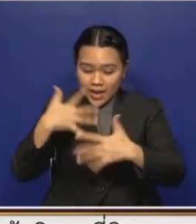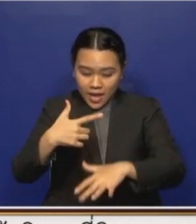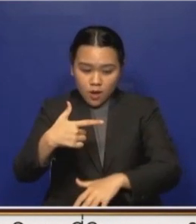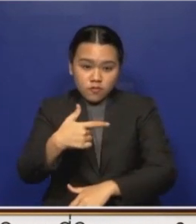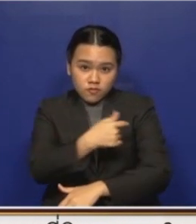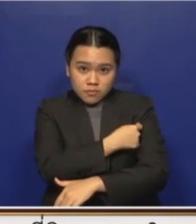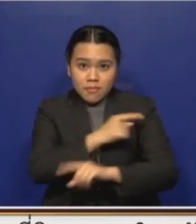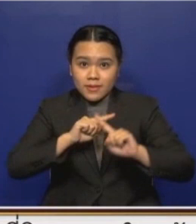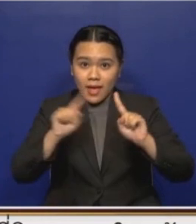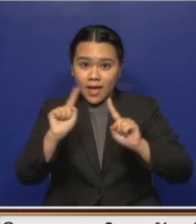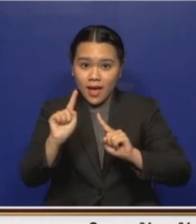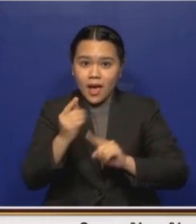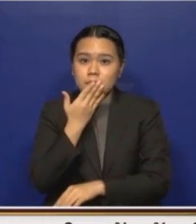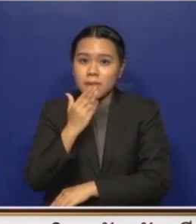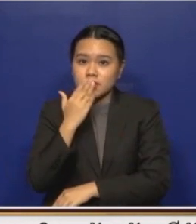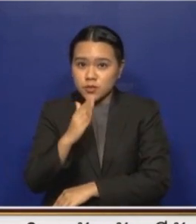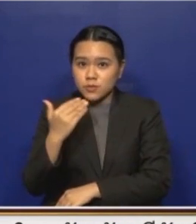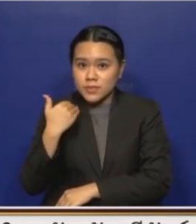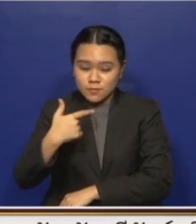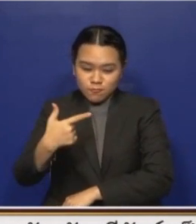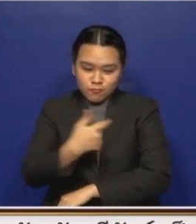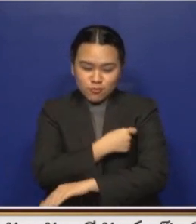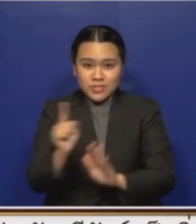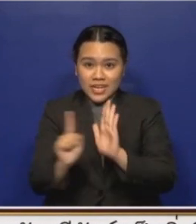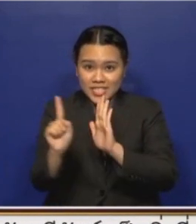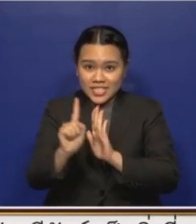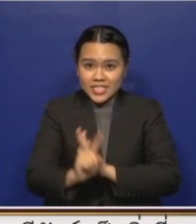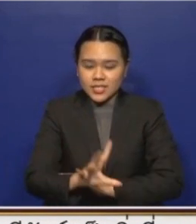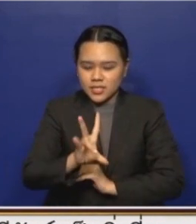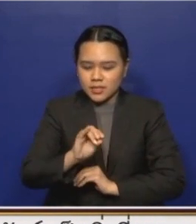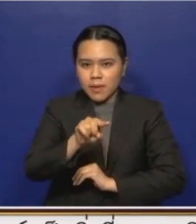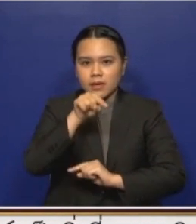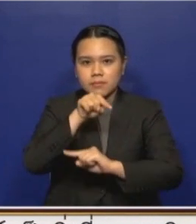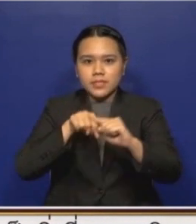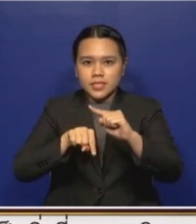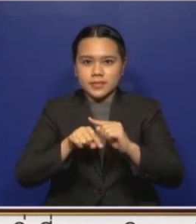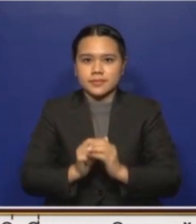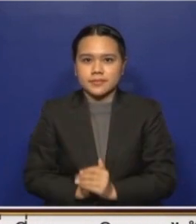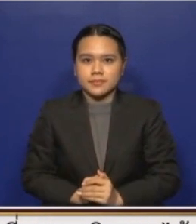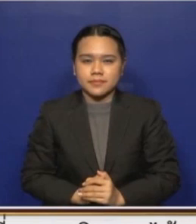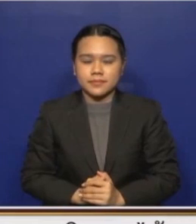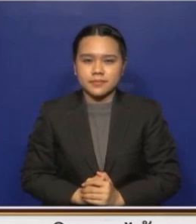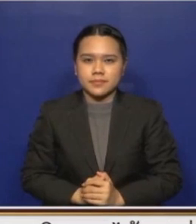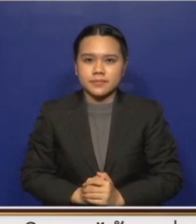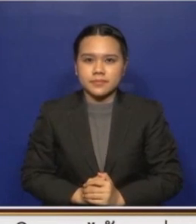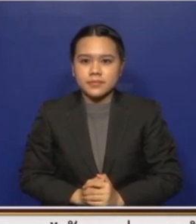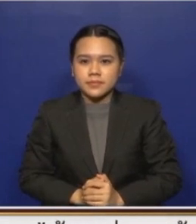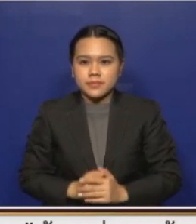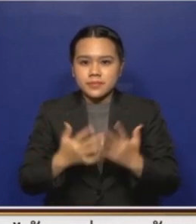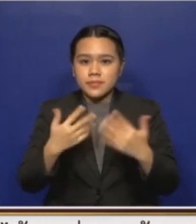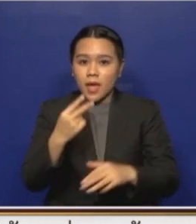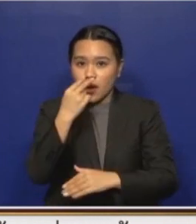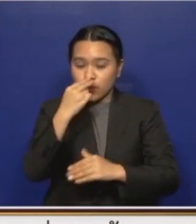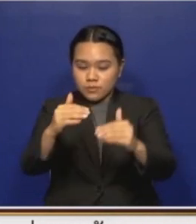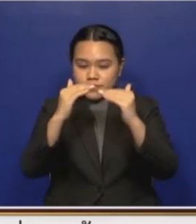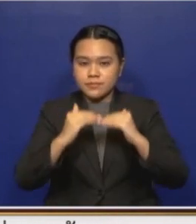2อาทิตย์ถึง3อาทิตย์แล้วฉีดเข็ม2ฮะโทษนะฮะข่าวนี้ผมเห็นกับตาข่าวต่างประเทศผมนั่ง